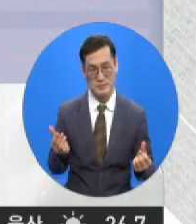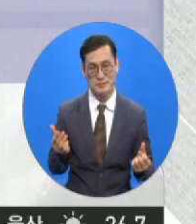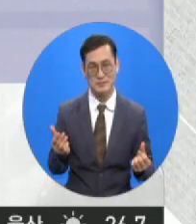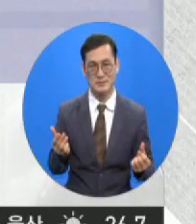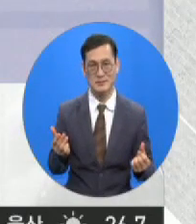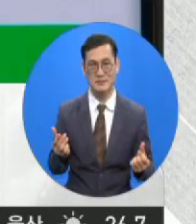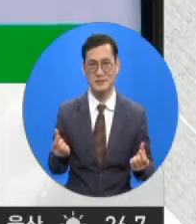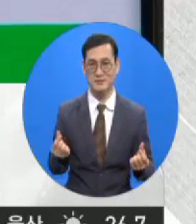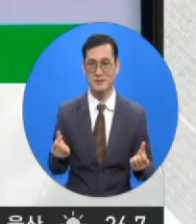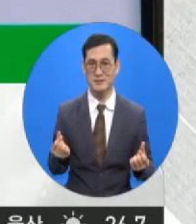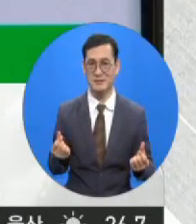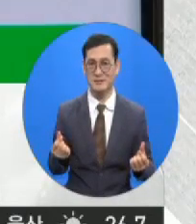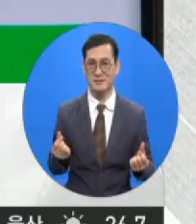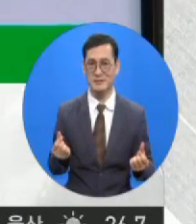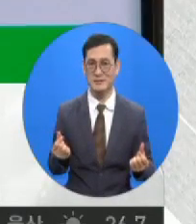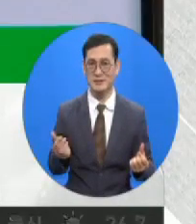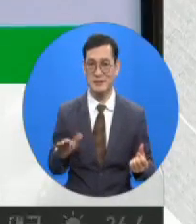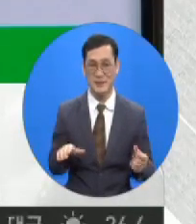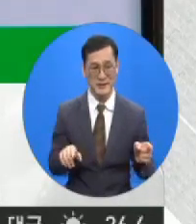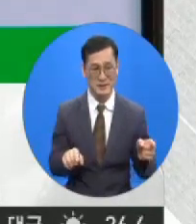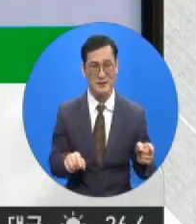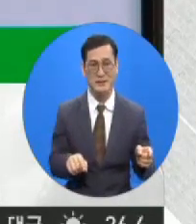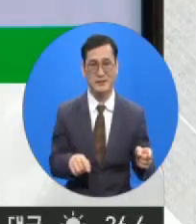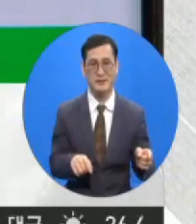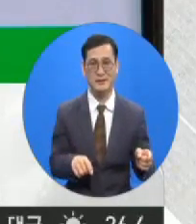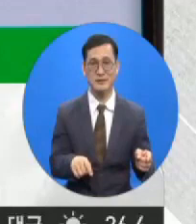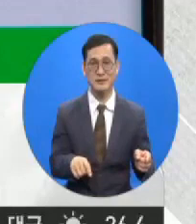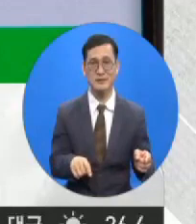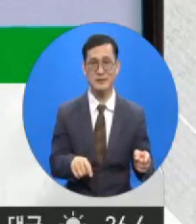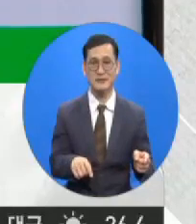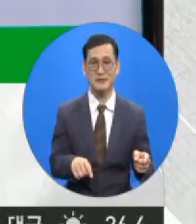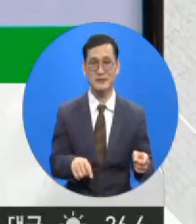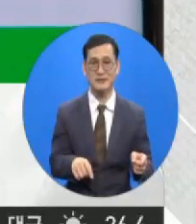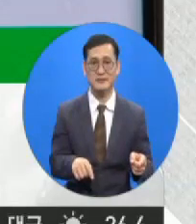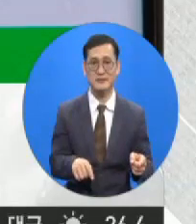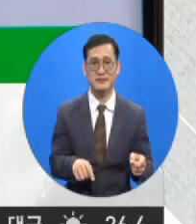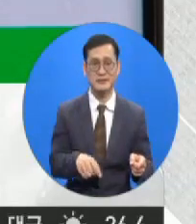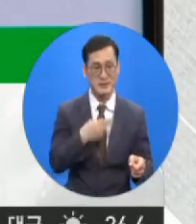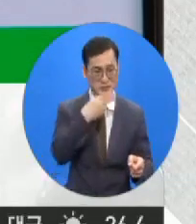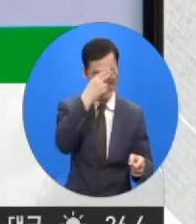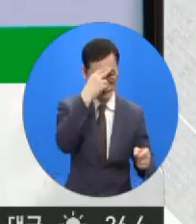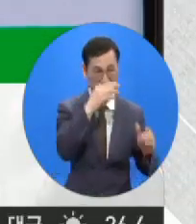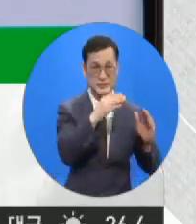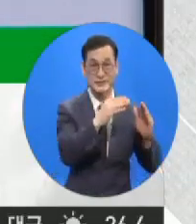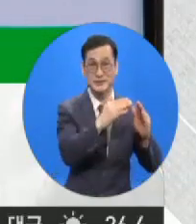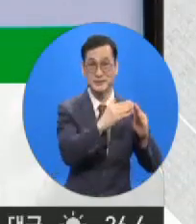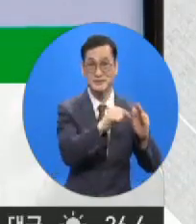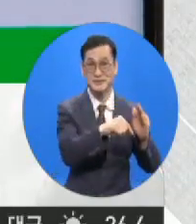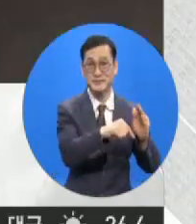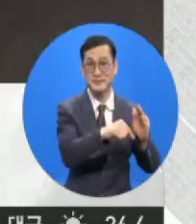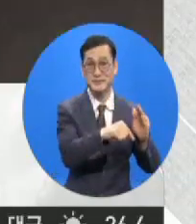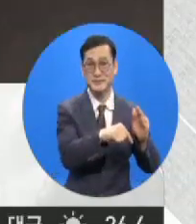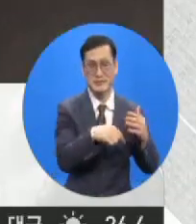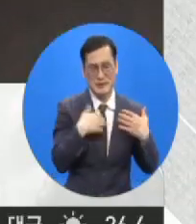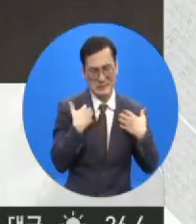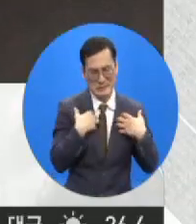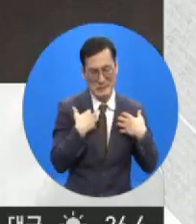우리가 굳이 이거를 일반 음식점과 유흥시설로 나눴었는지를 좀 생각을 해보십시오. 유흥이 있잖아요. 예, 그렇죠. 그러니까 이게